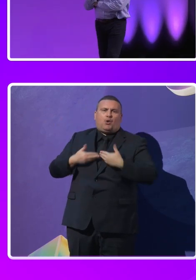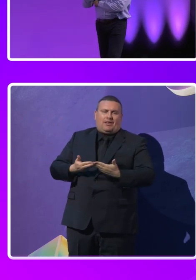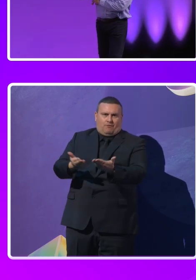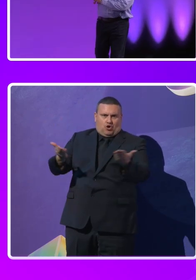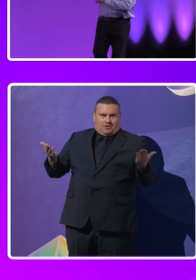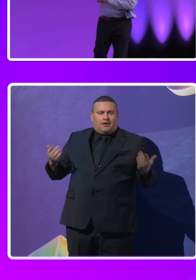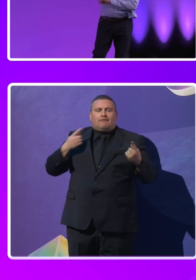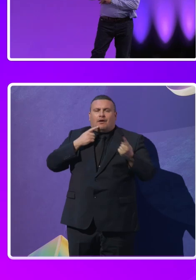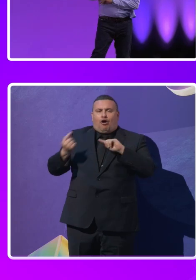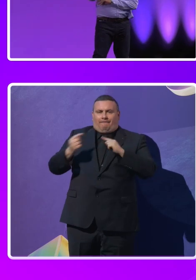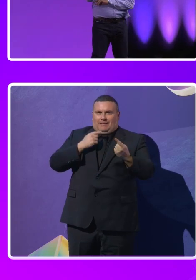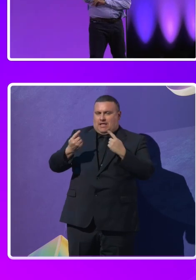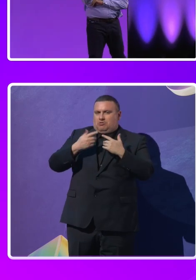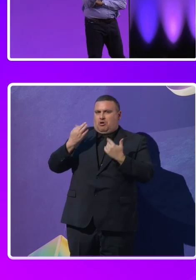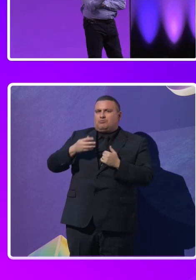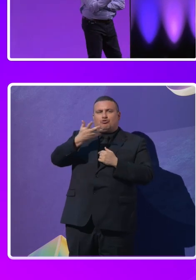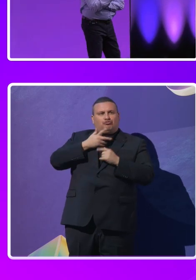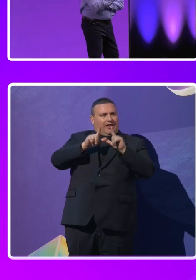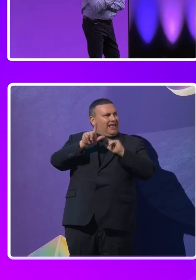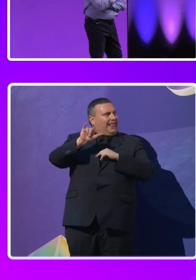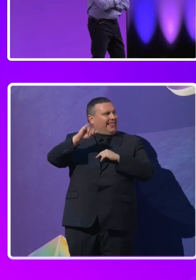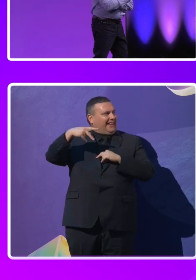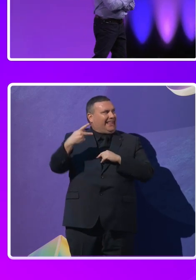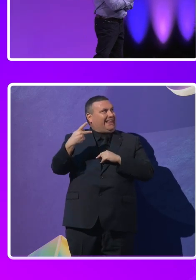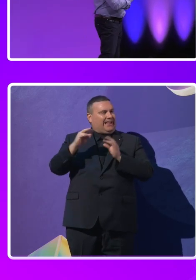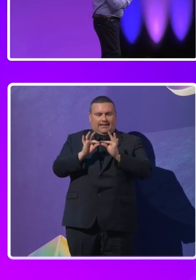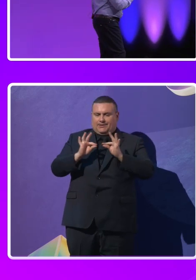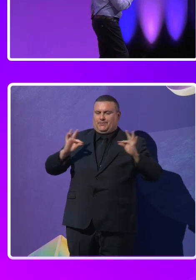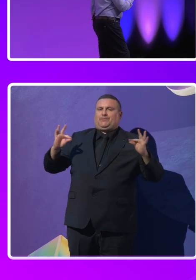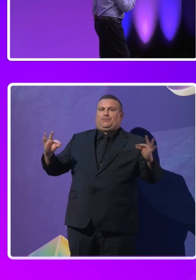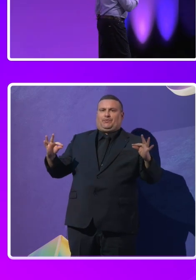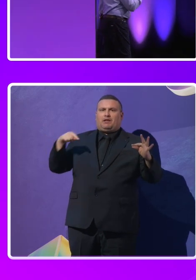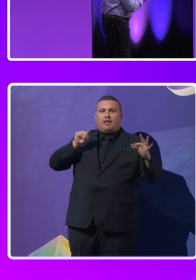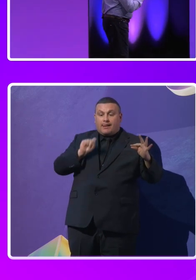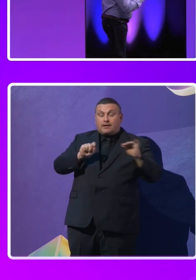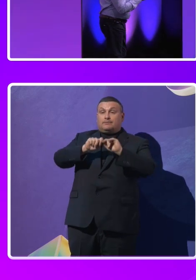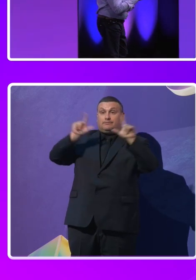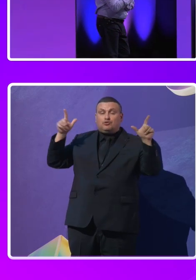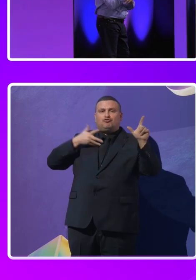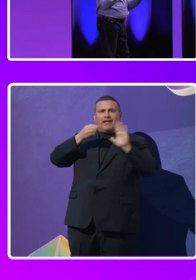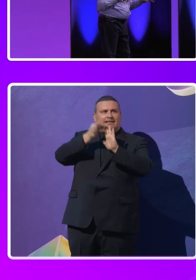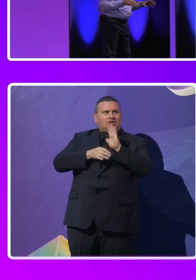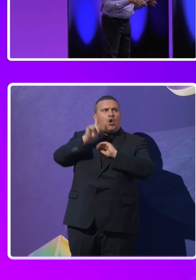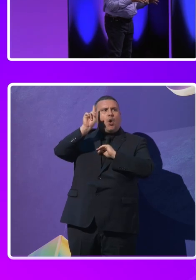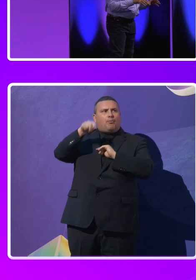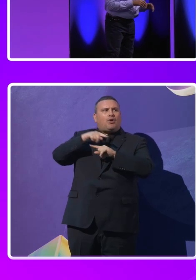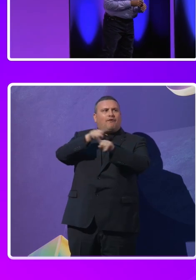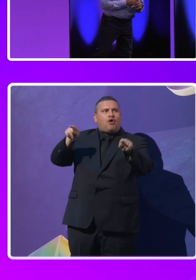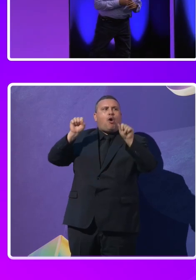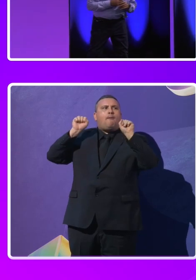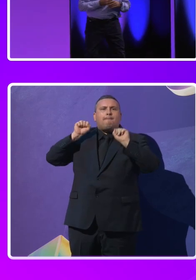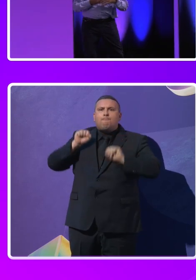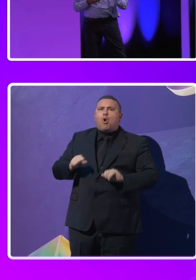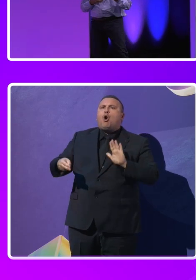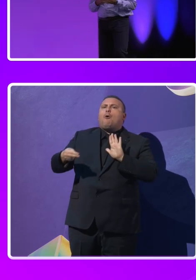conversazioni Vedete un link in quel link trovate tutte le informazioni di dettaglio e potete prenotare un appuntamento se volete